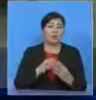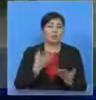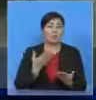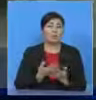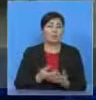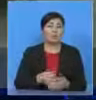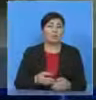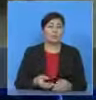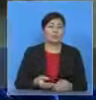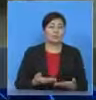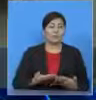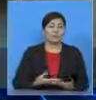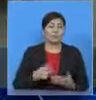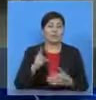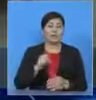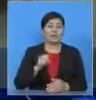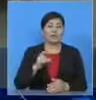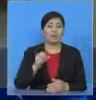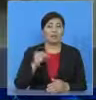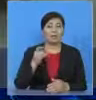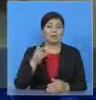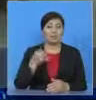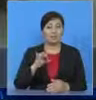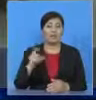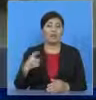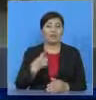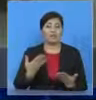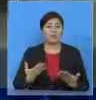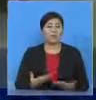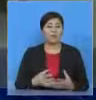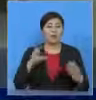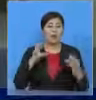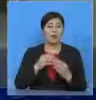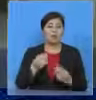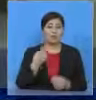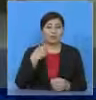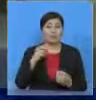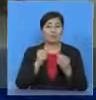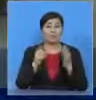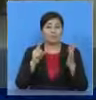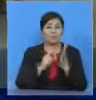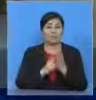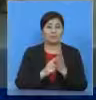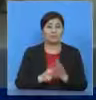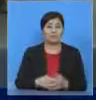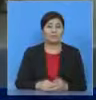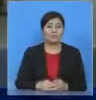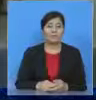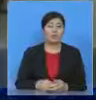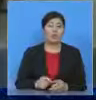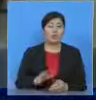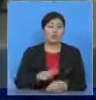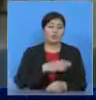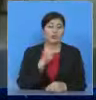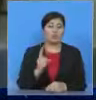мы живем на Заречном, Заречный 1, там вообще один автобус 17-й. И очень часами, можно